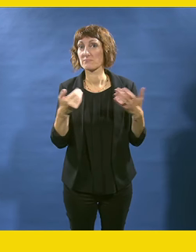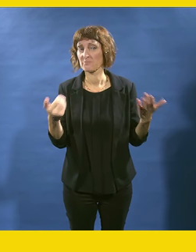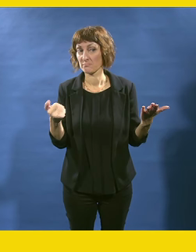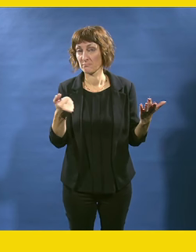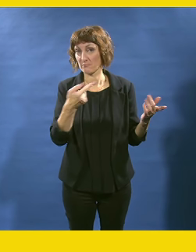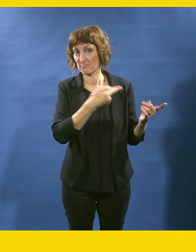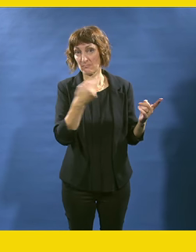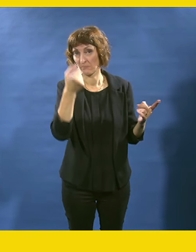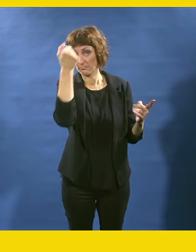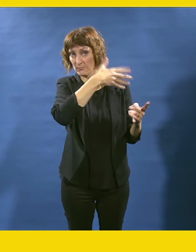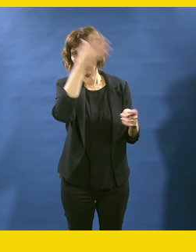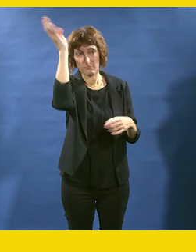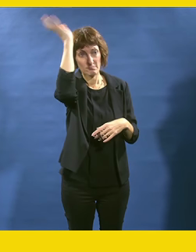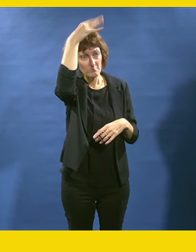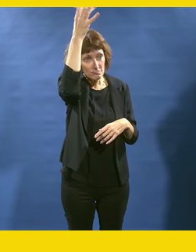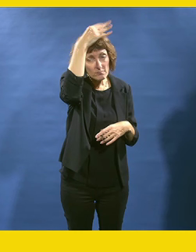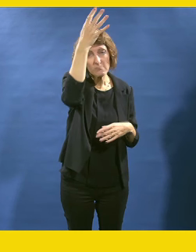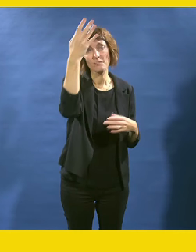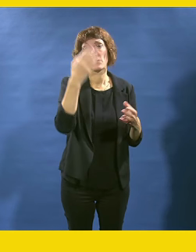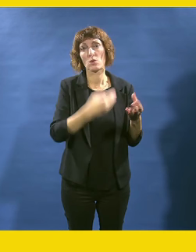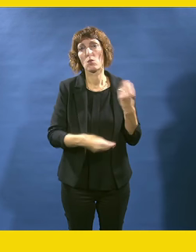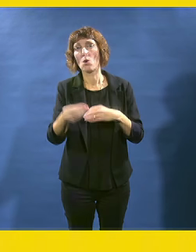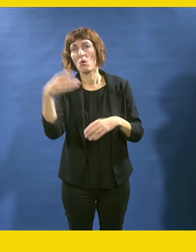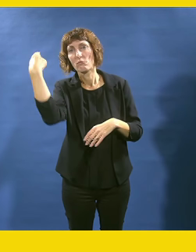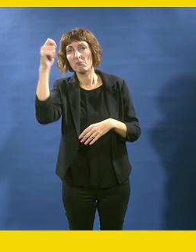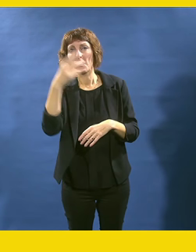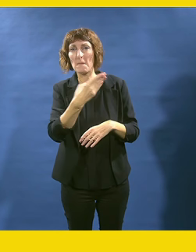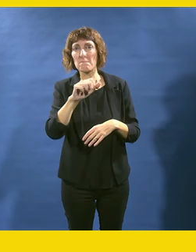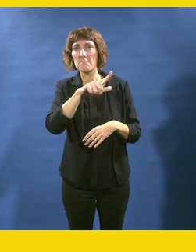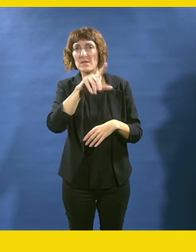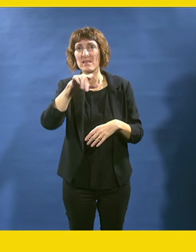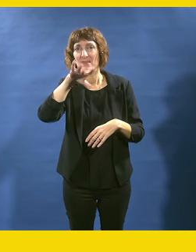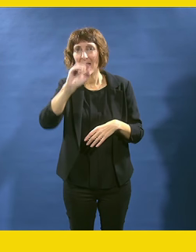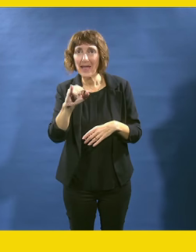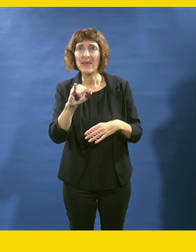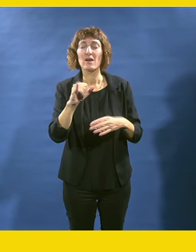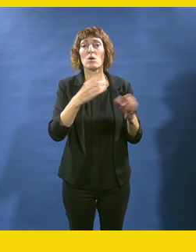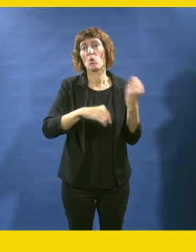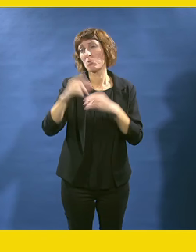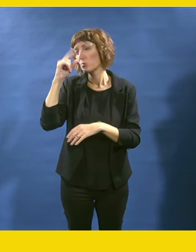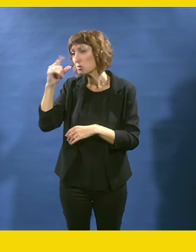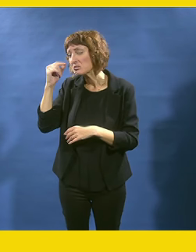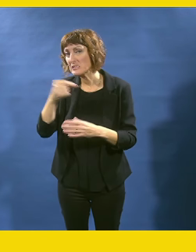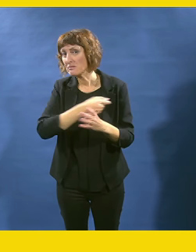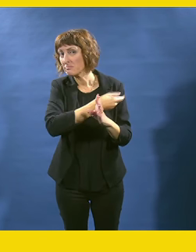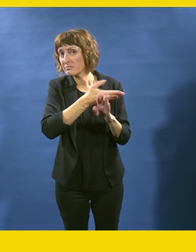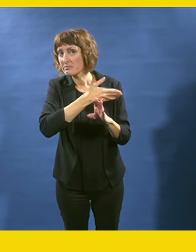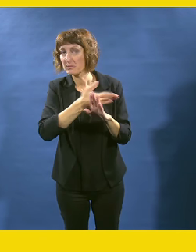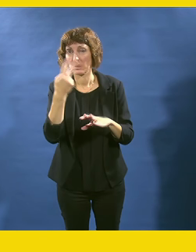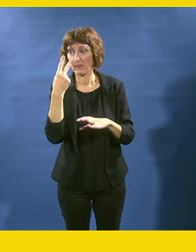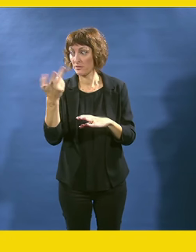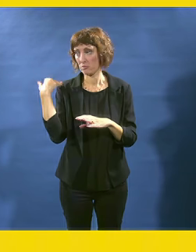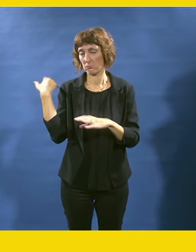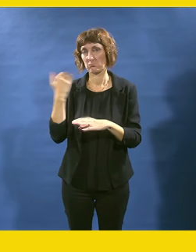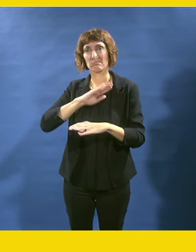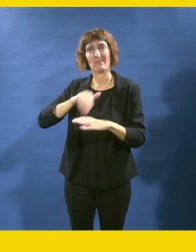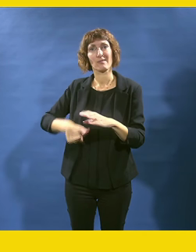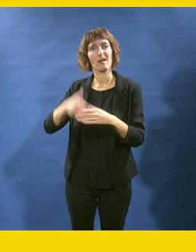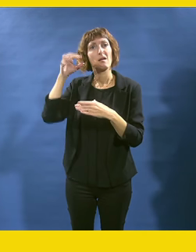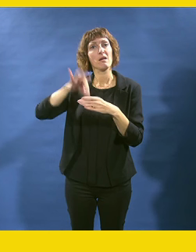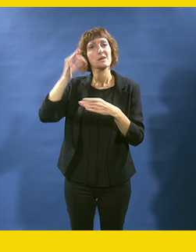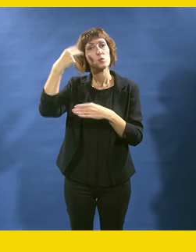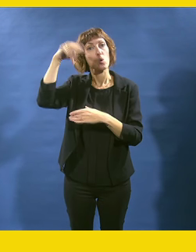Trump, Milei, Poutine, Orban, Wilders, nous l'avons vu lors des dernières élections européennes et des élections